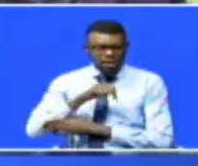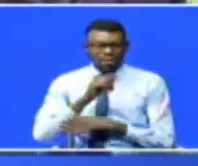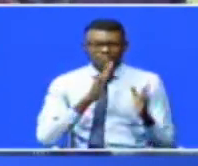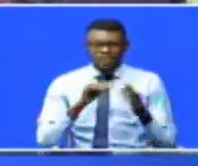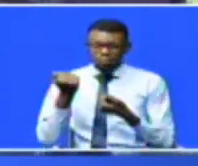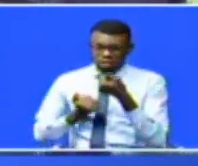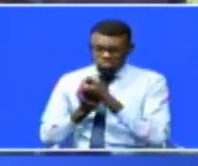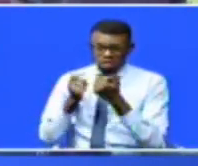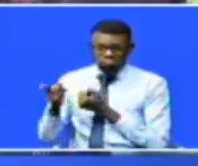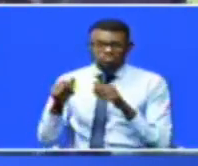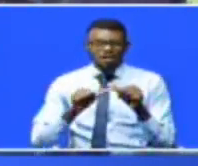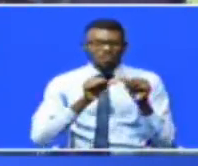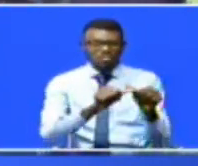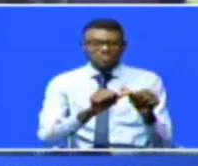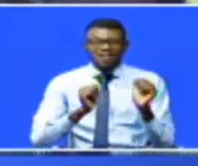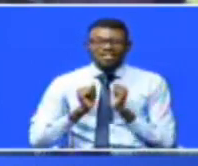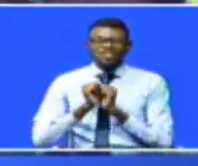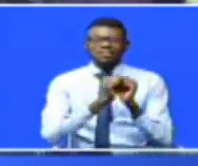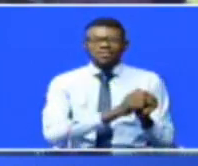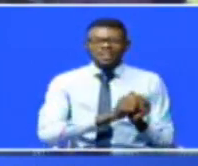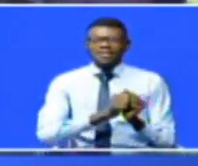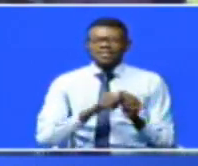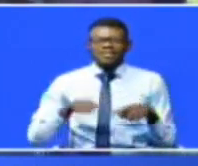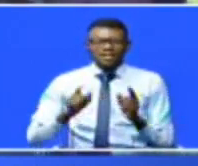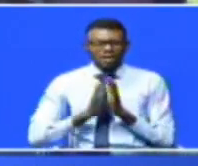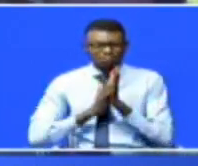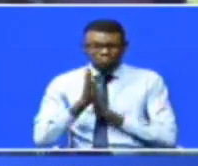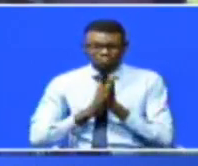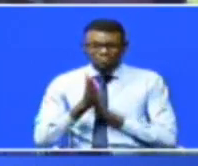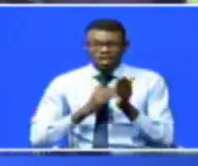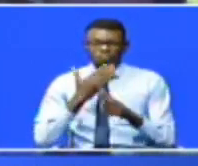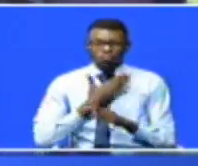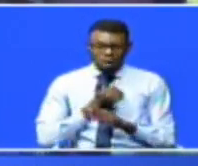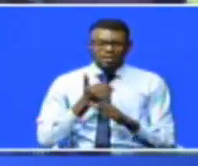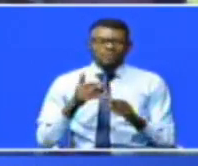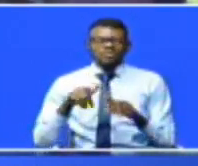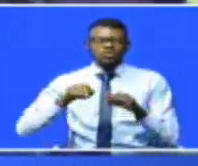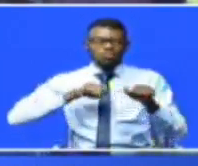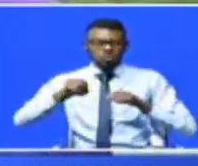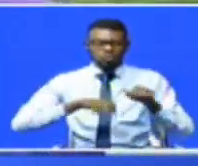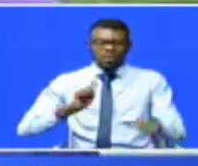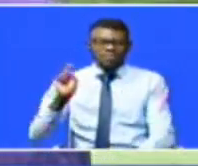na yeye kwa azma yake ya kuwania uongozi wa nchi hii ya Kenya. Kwa hivyo